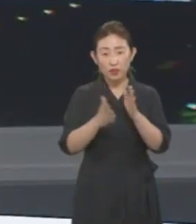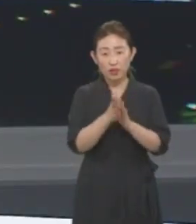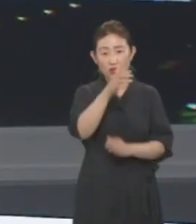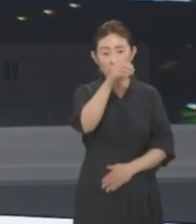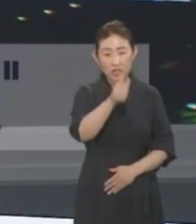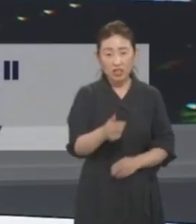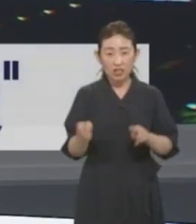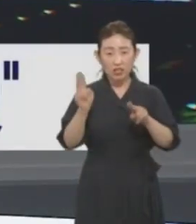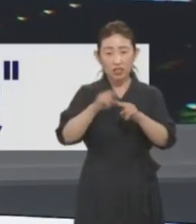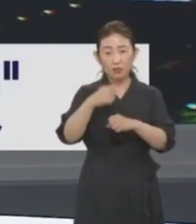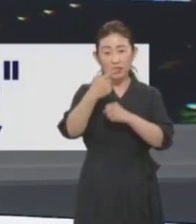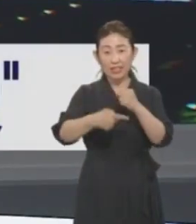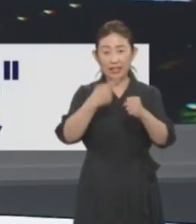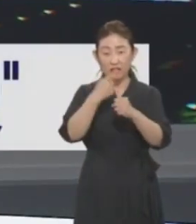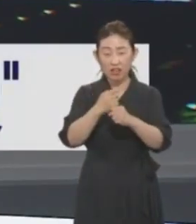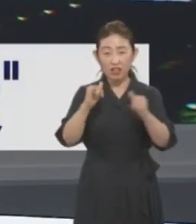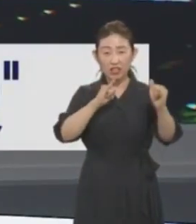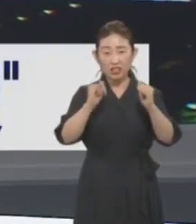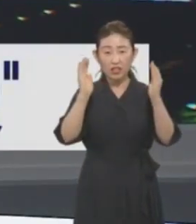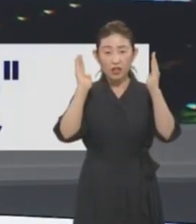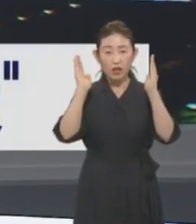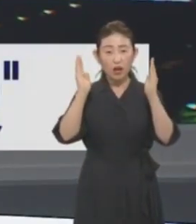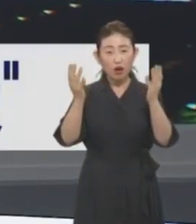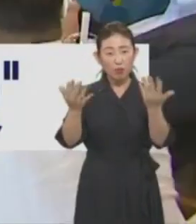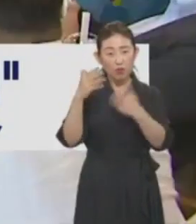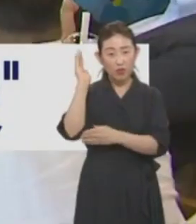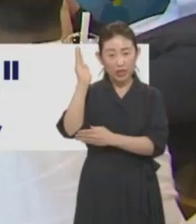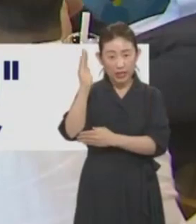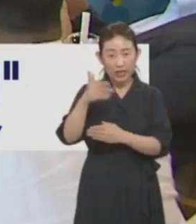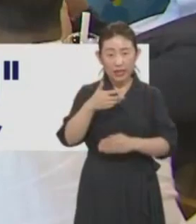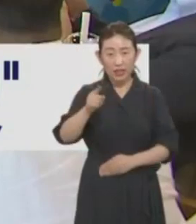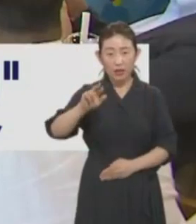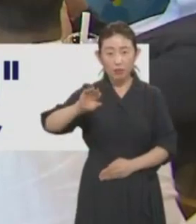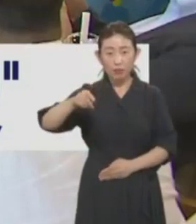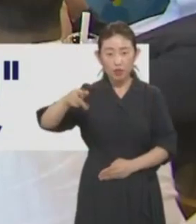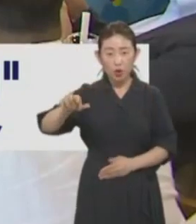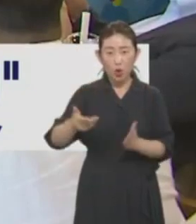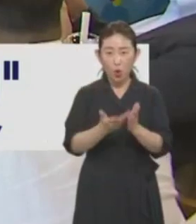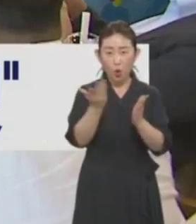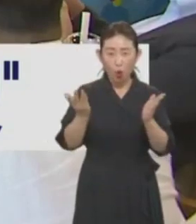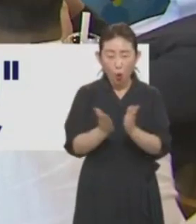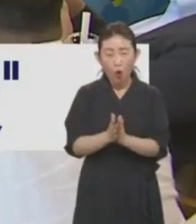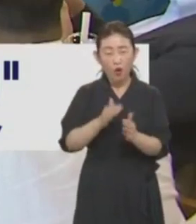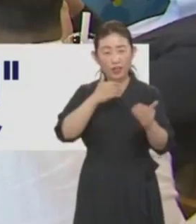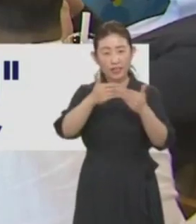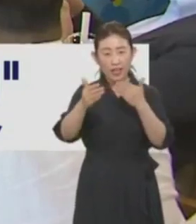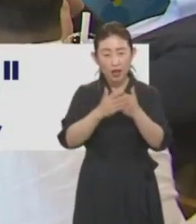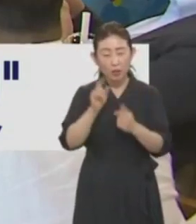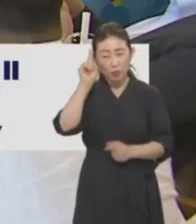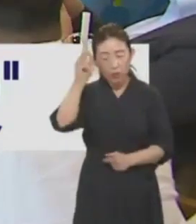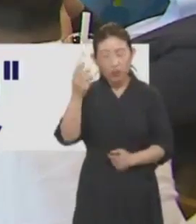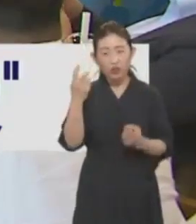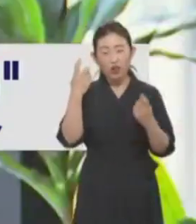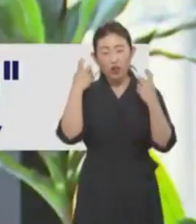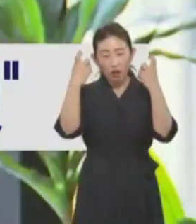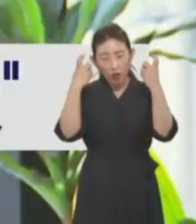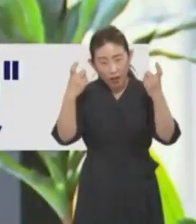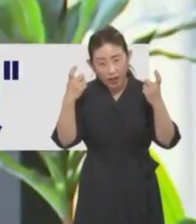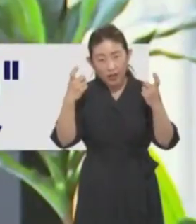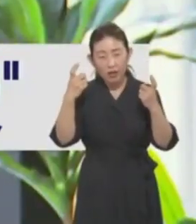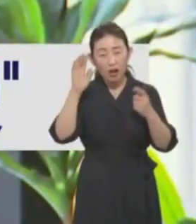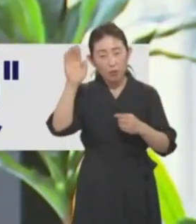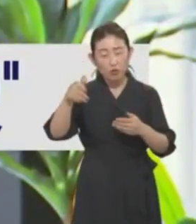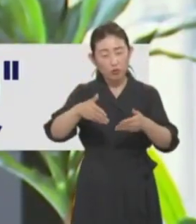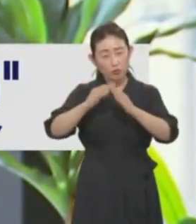백성현 논산시장이 취임 1주년 기자회견에서 탑정호를 체험과 체류형 관광지로 개발하겠다는 계획을